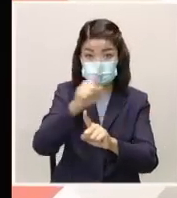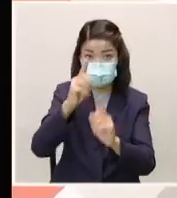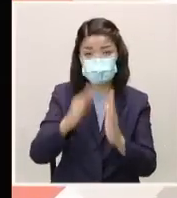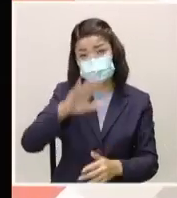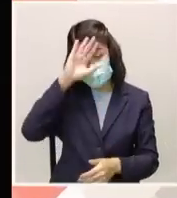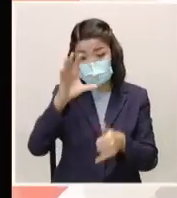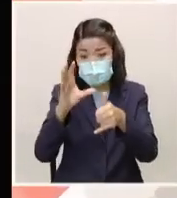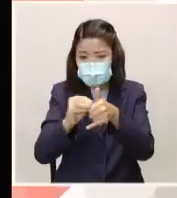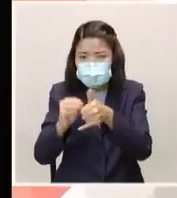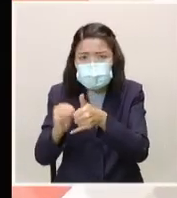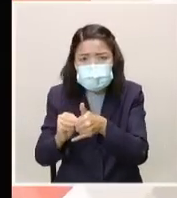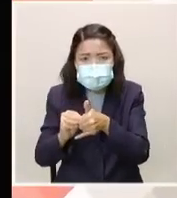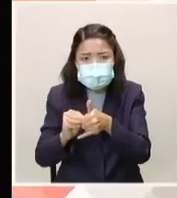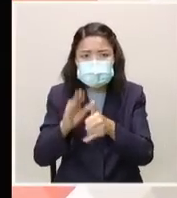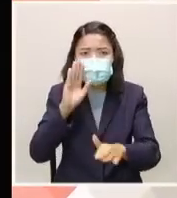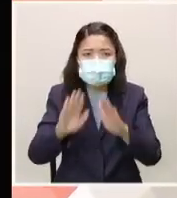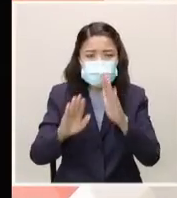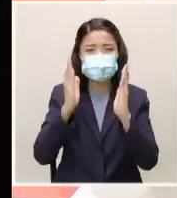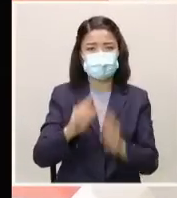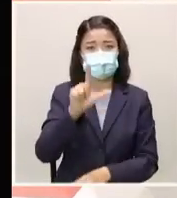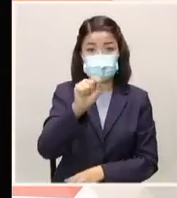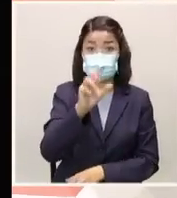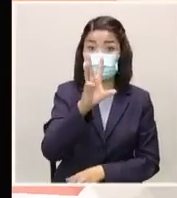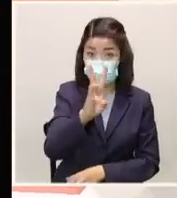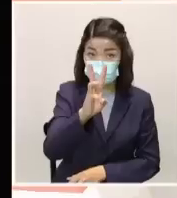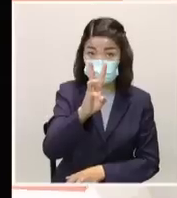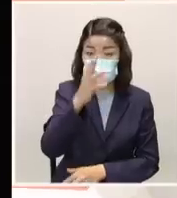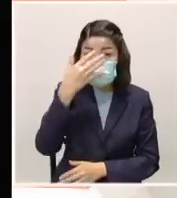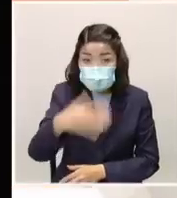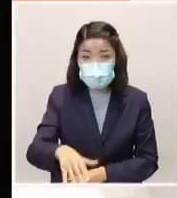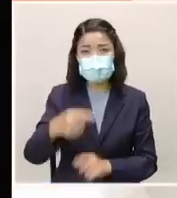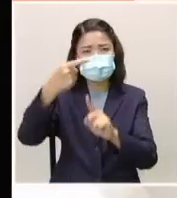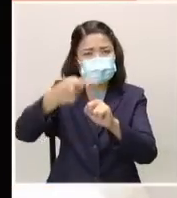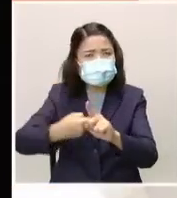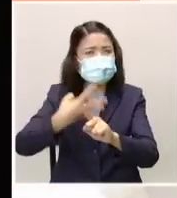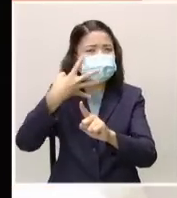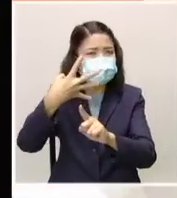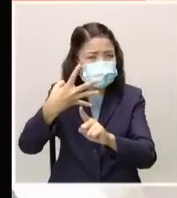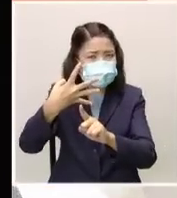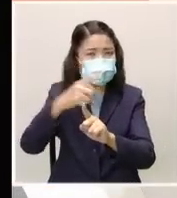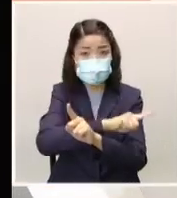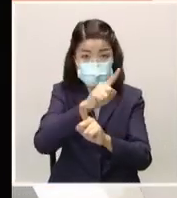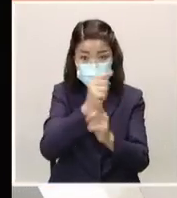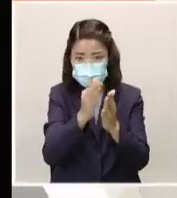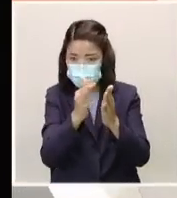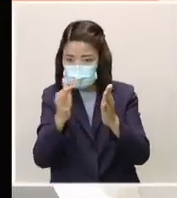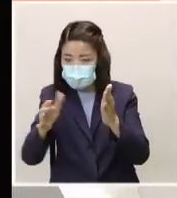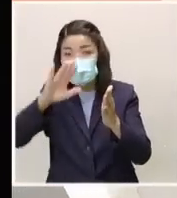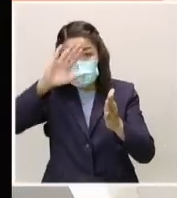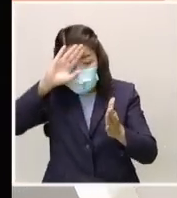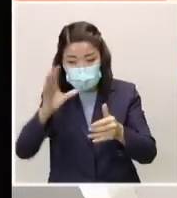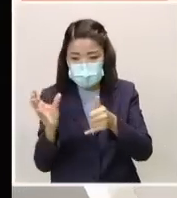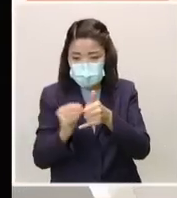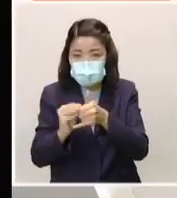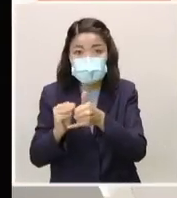นผู้ติดเชื้อในตัวเลข2หลักนะคะคือ26รายและหลังจากวันที่1เมษายนค่ะผู้ติดเชื้อรายใหม่ขยับขึ้นม